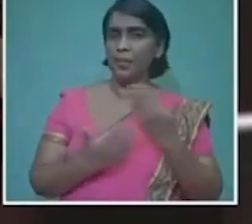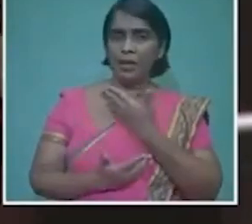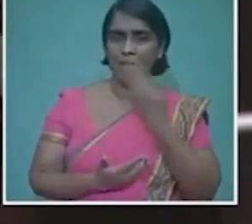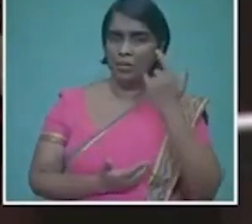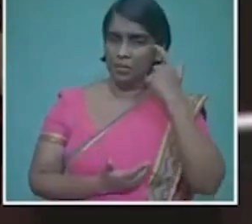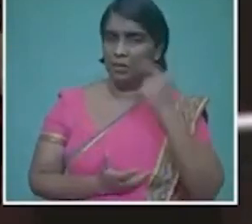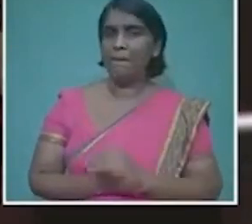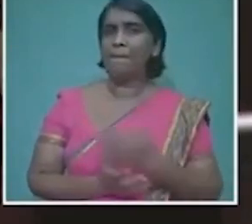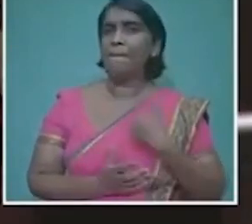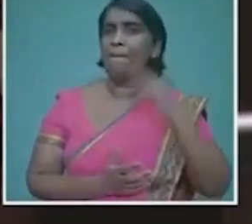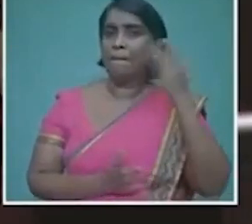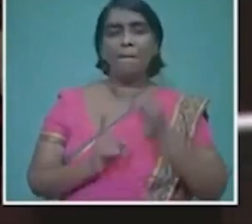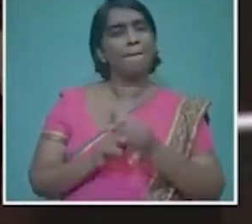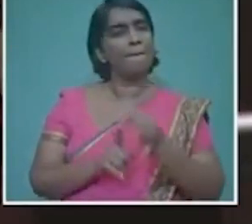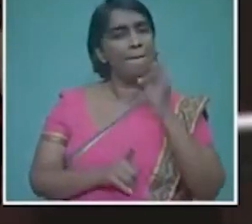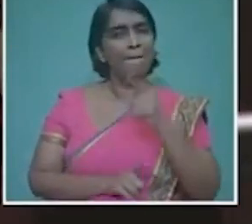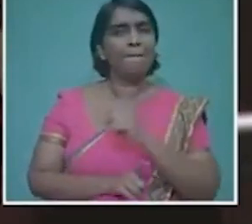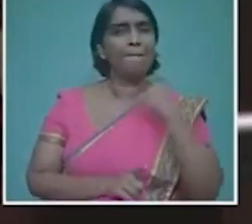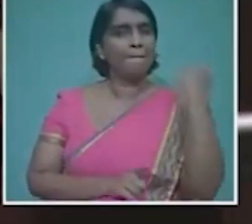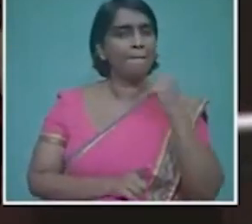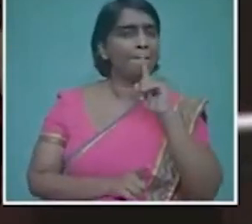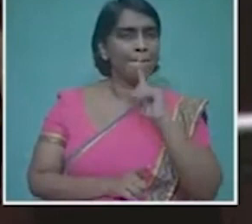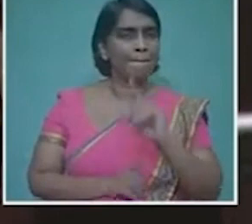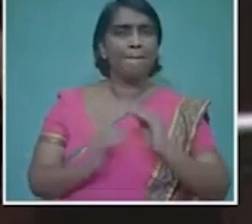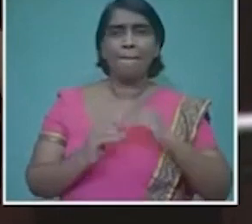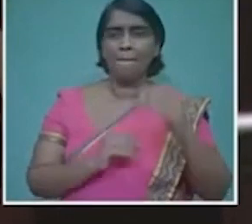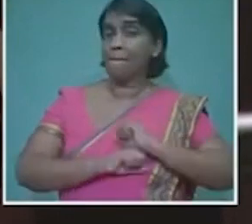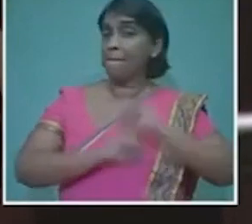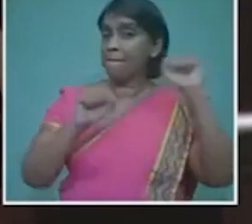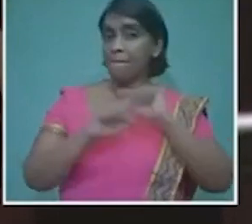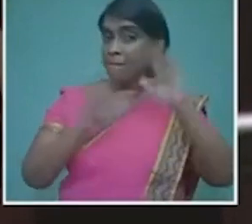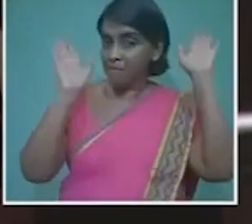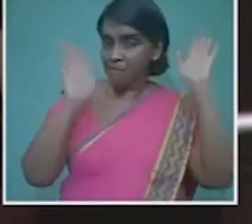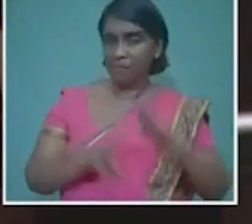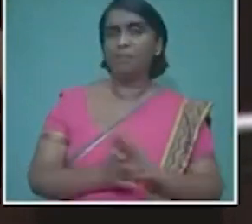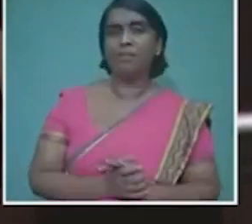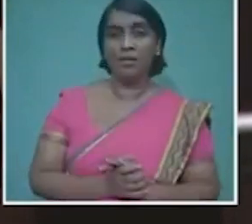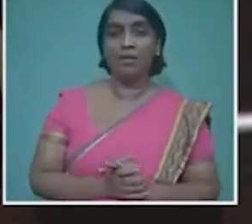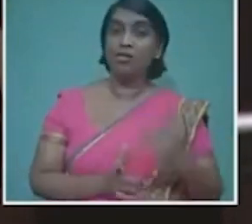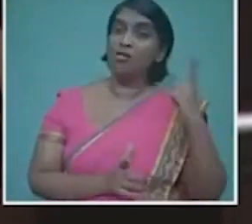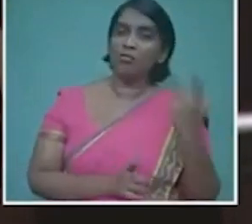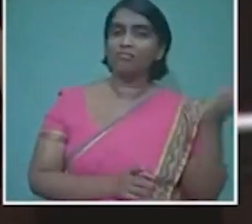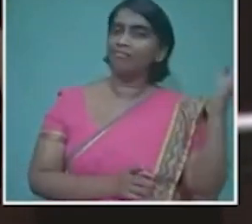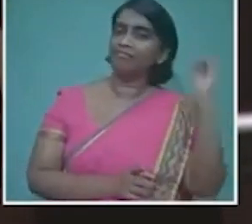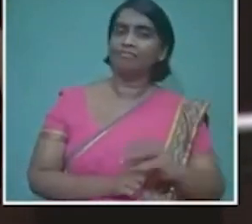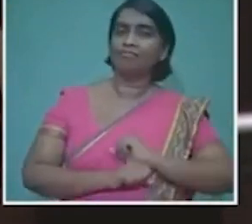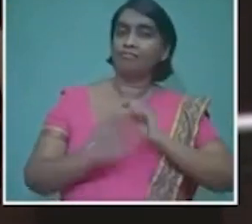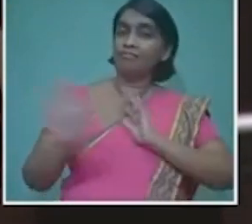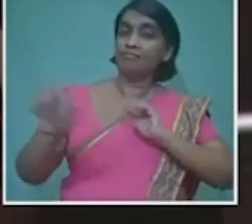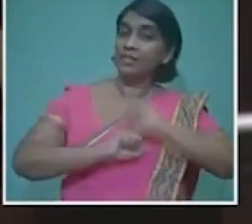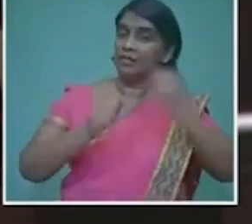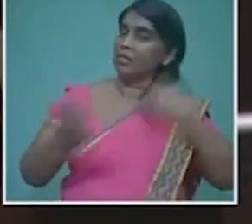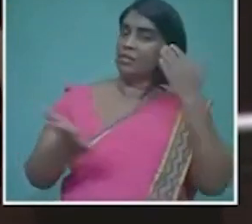வெகு விரைவில் முப்படையினரும் போராட்டத்தில் ஈடுபடுவார்கள். நாடாளுமன்றத்தில் வியாழக்கிழமை, அதாவது நேற்று, இனி